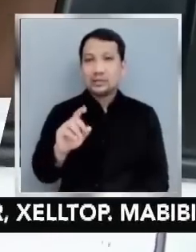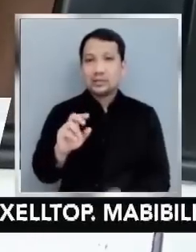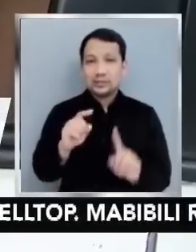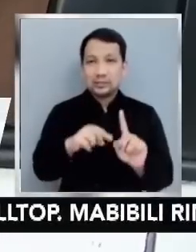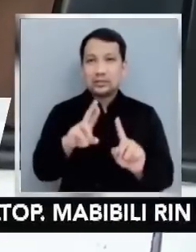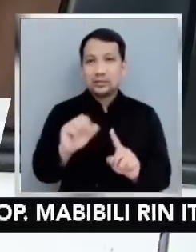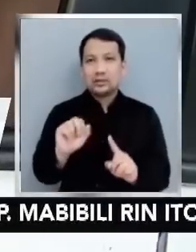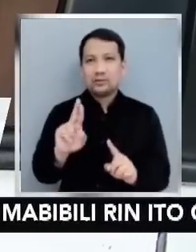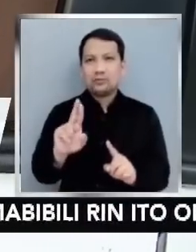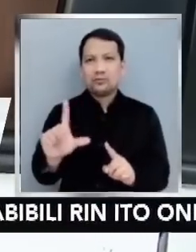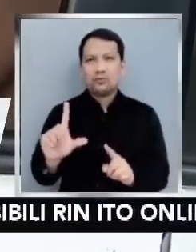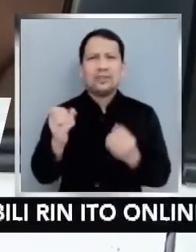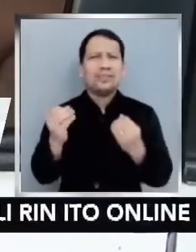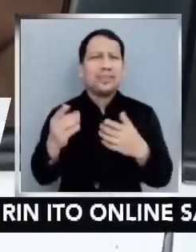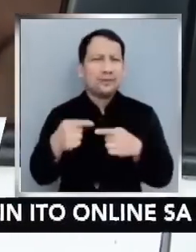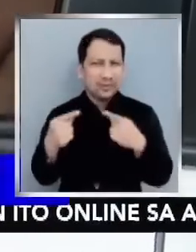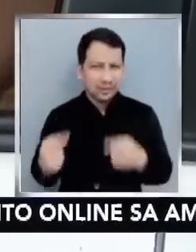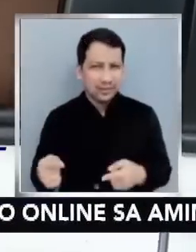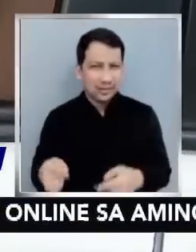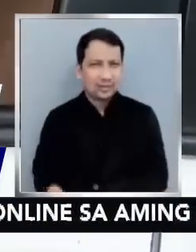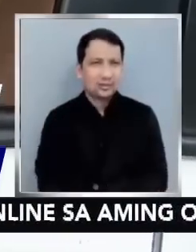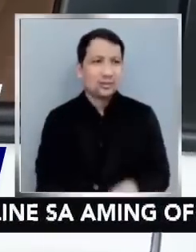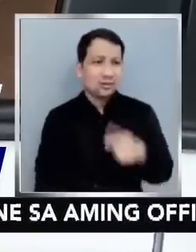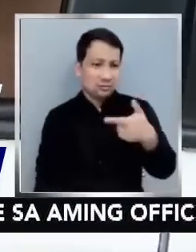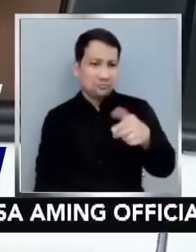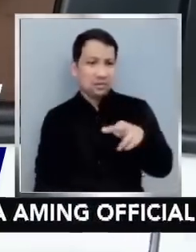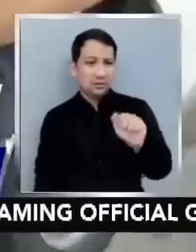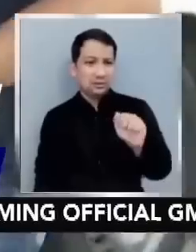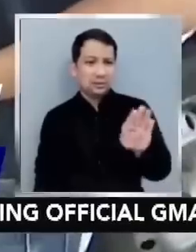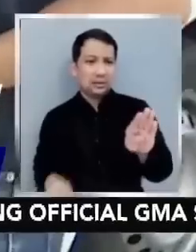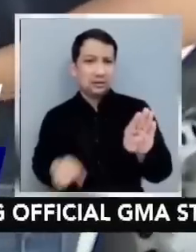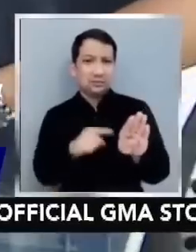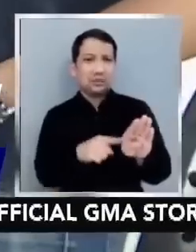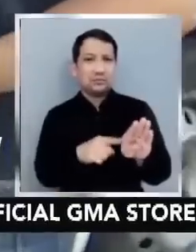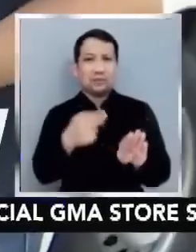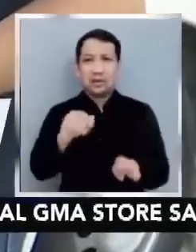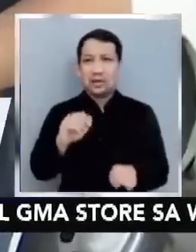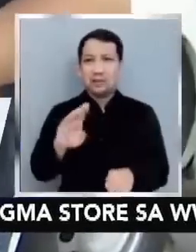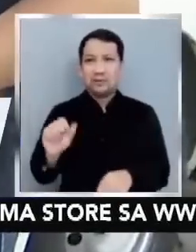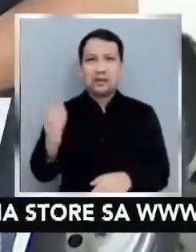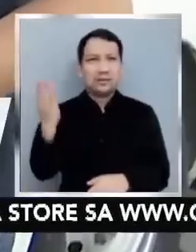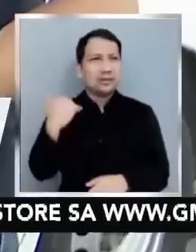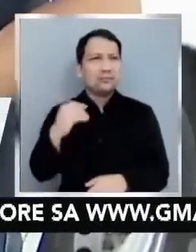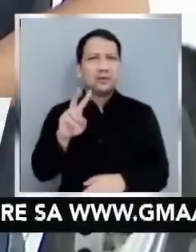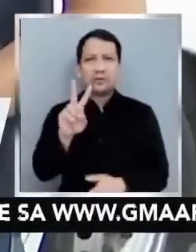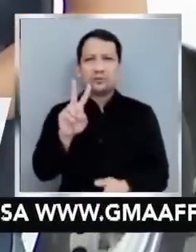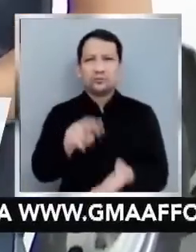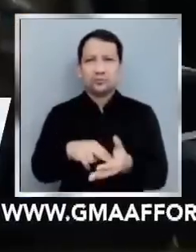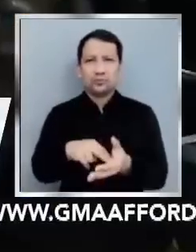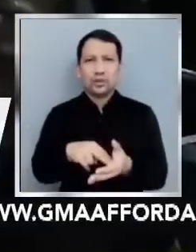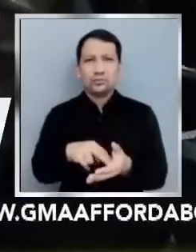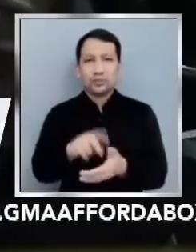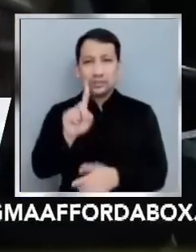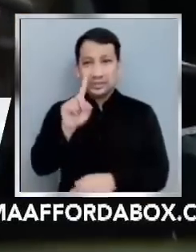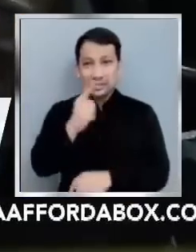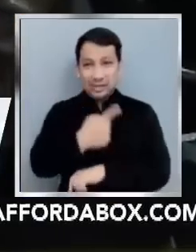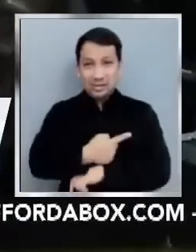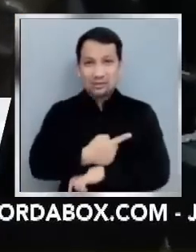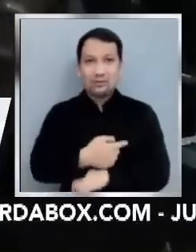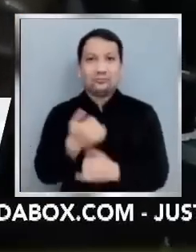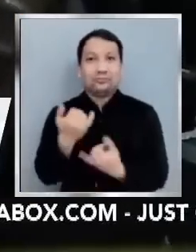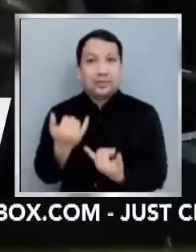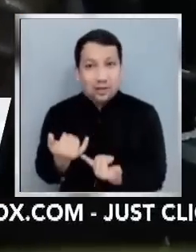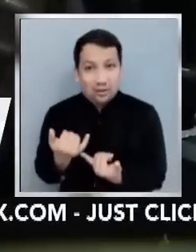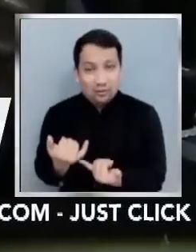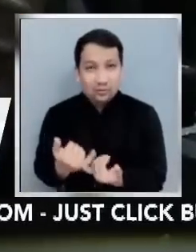Sino? Yung mga grab, pati mga habal-habal. Dati raw, 2,000 ang kanyang kinikita araw-araw pero ngayon,